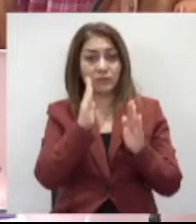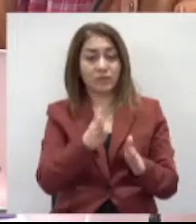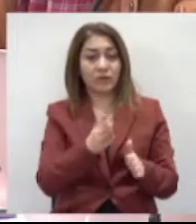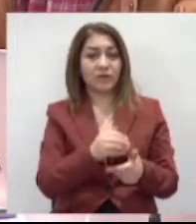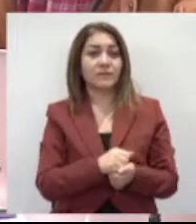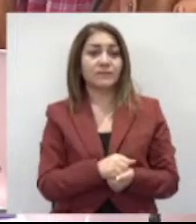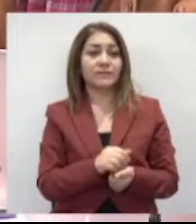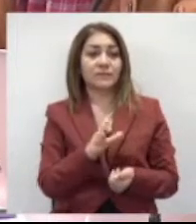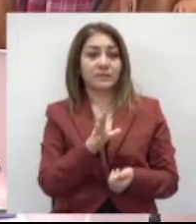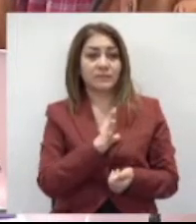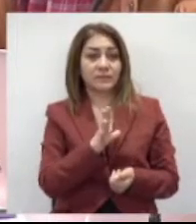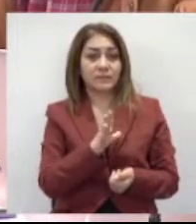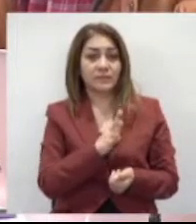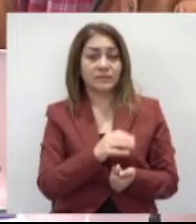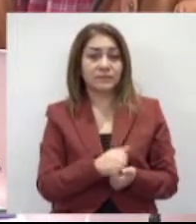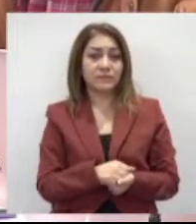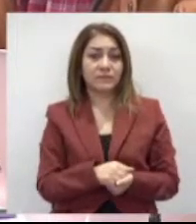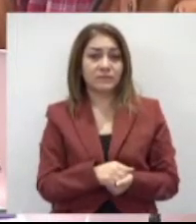նախագահի